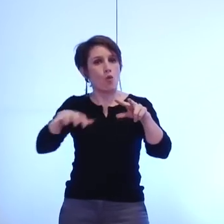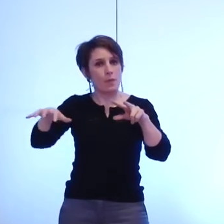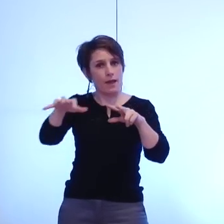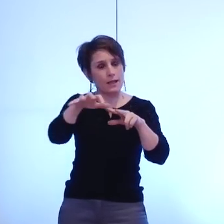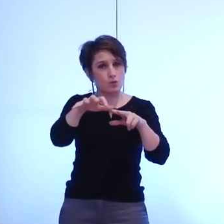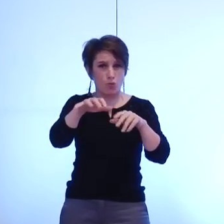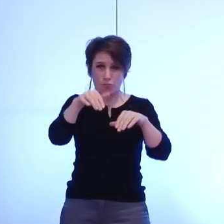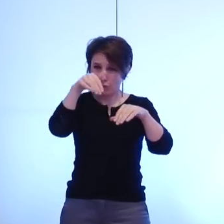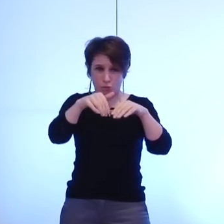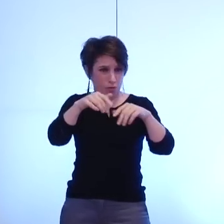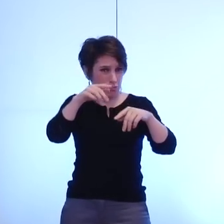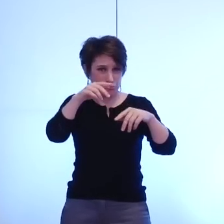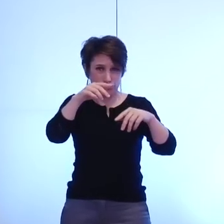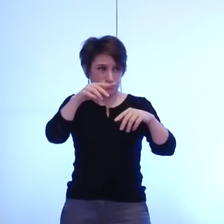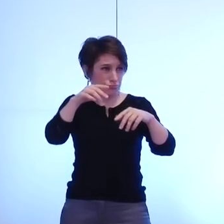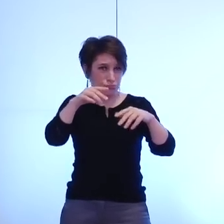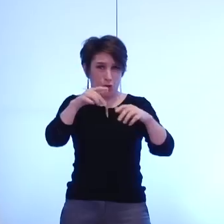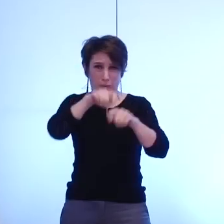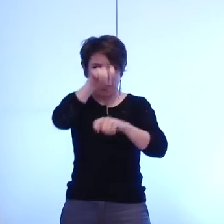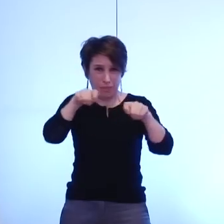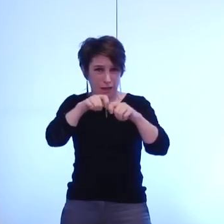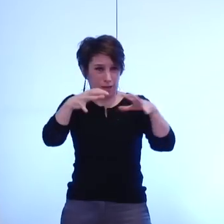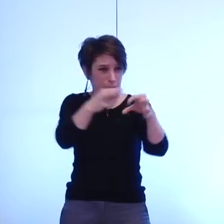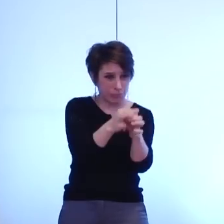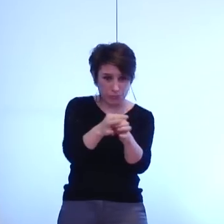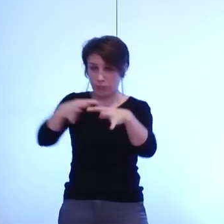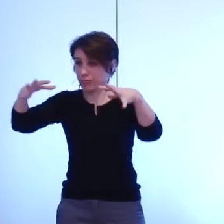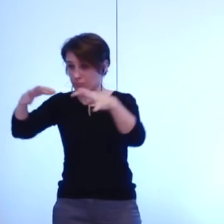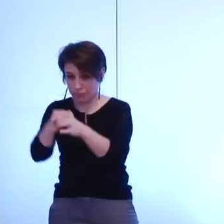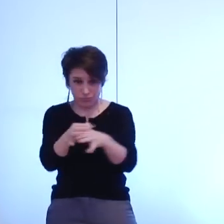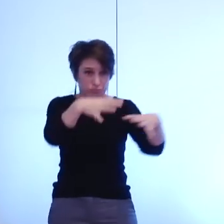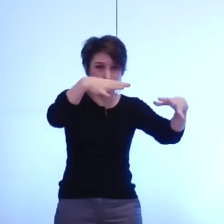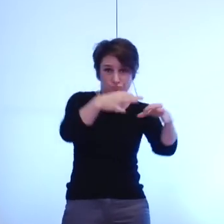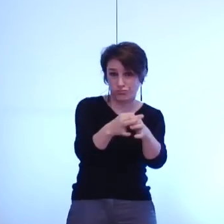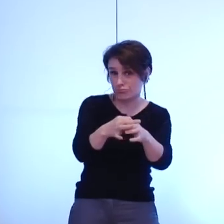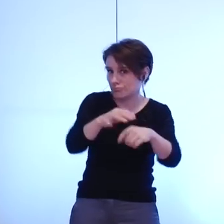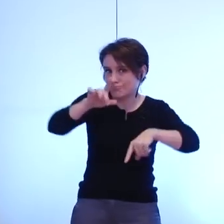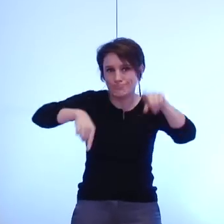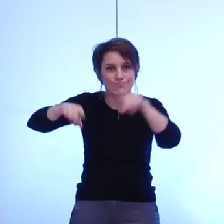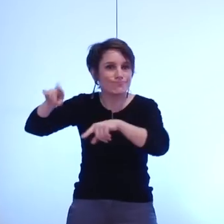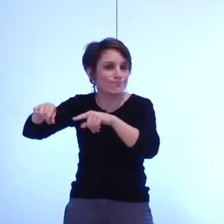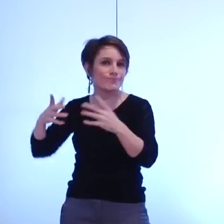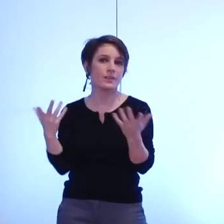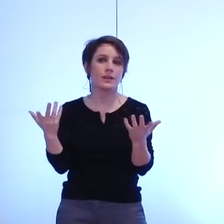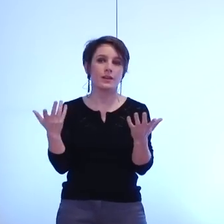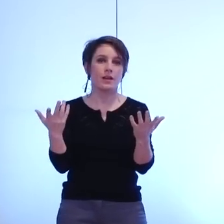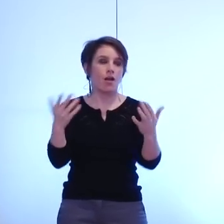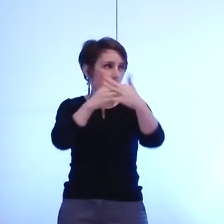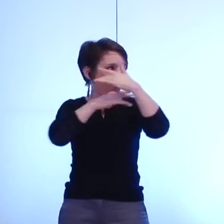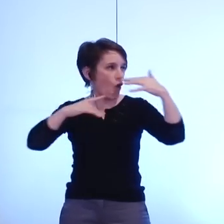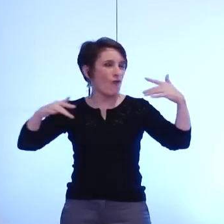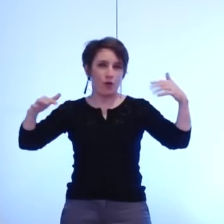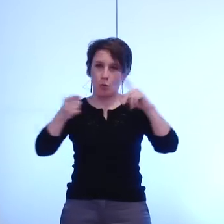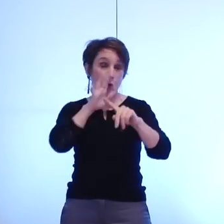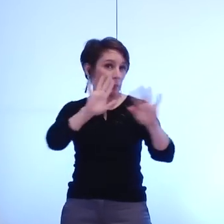hétérogène de par ces communes cet environnement qui nous caractérise